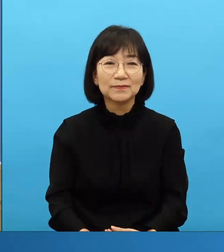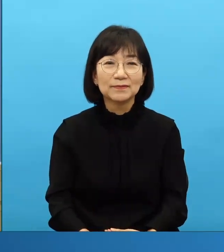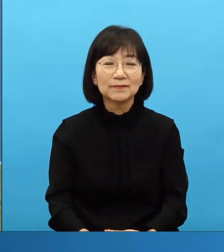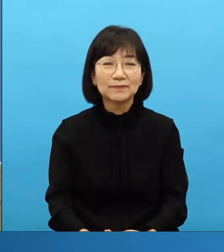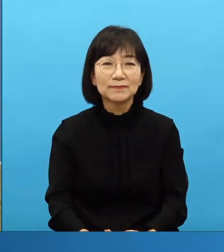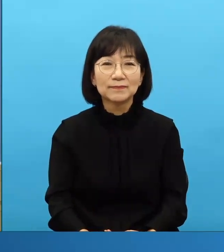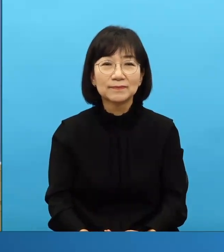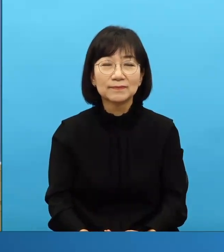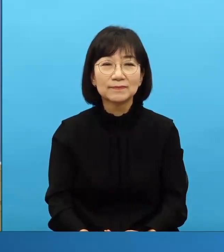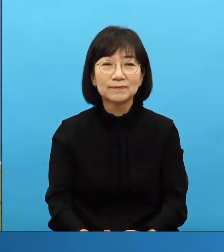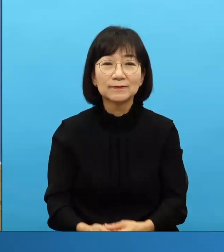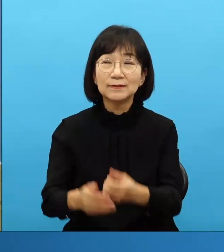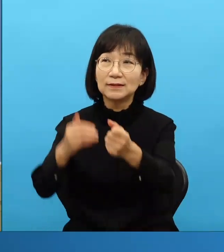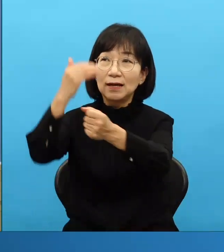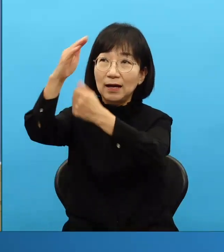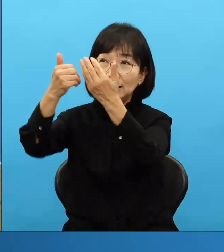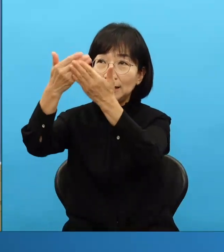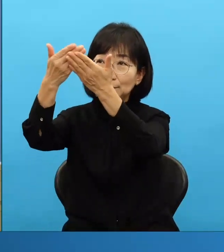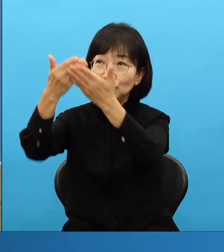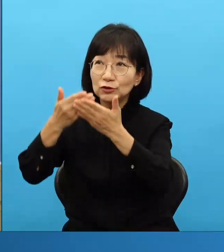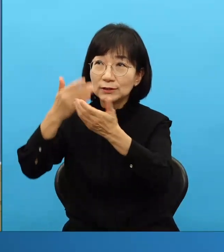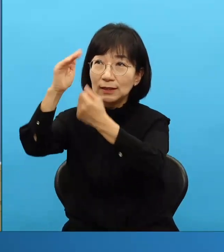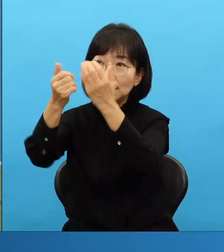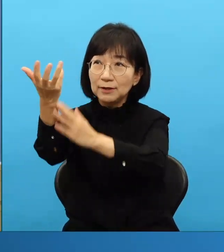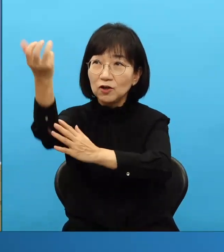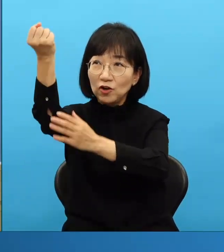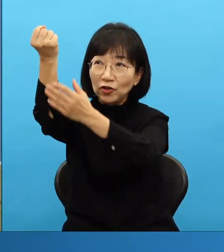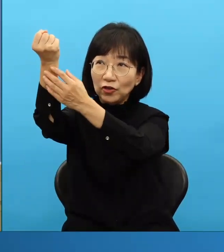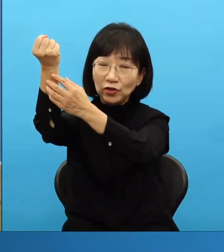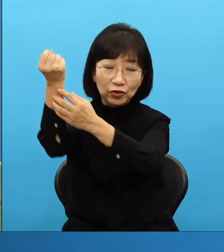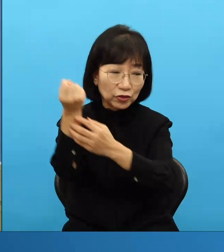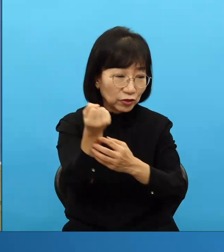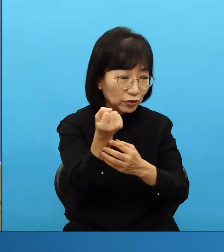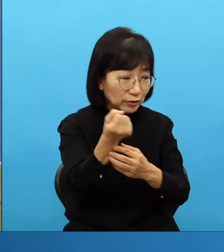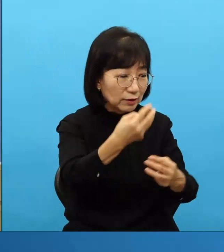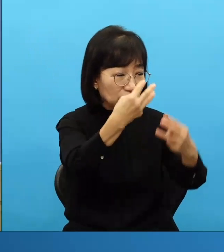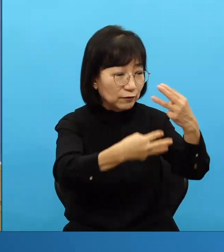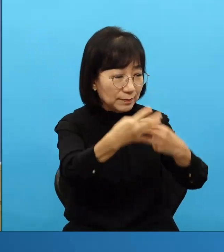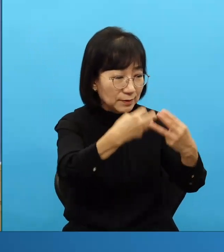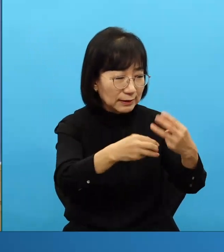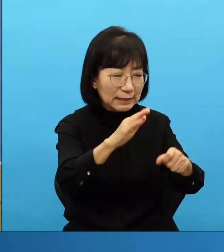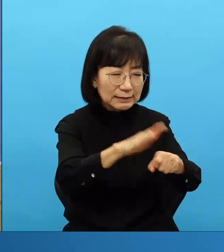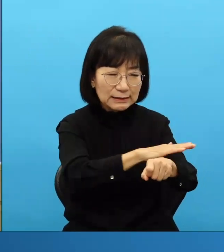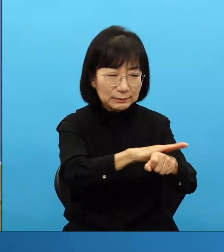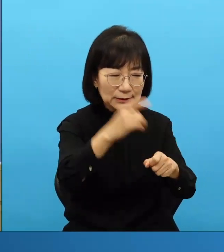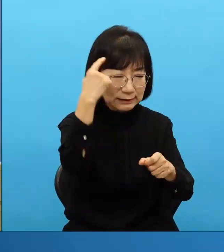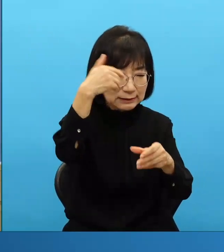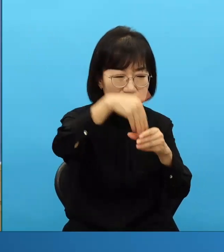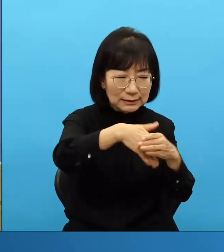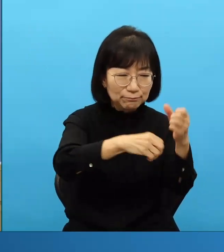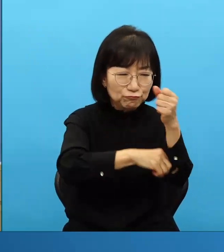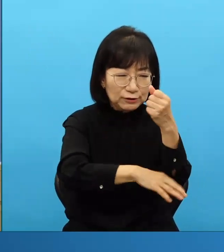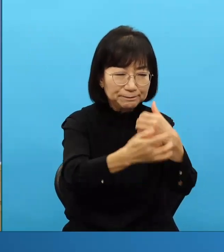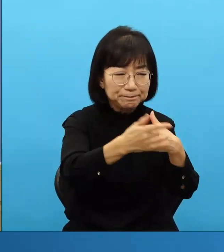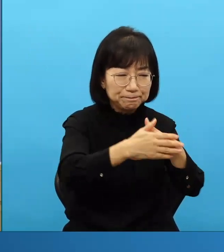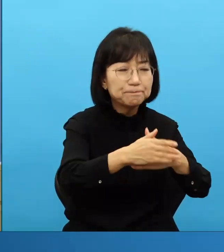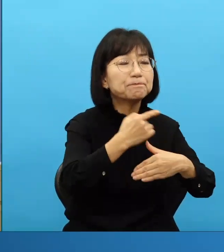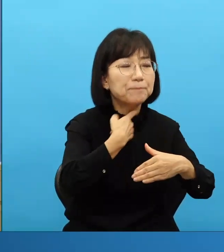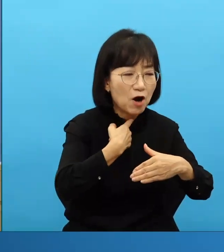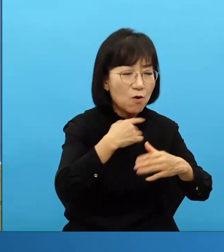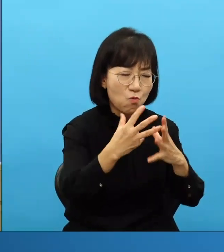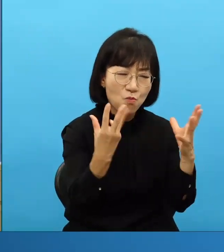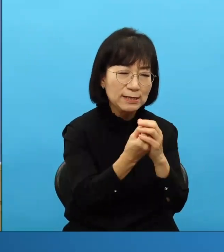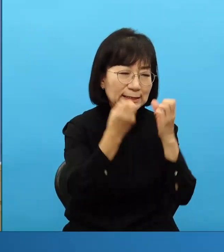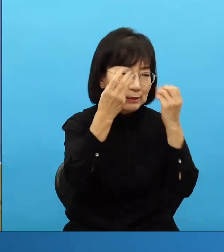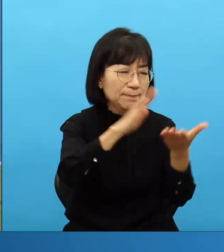것으로 하나님의 것으로 우리 렘넌트 속에 있는 각인 뿌리 체질을 바꾸는 거예요. And changing the imprints and the roots and the nature of our remnants with